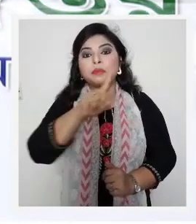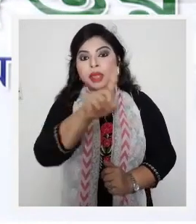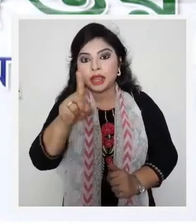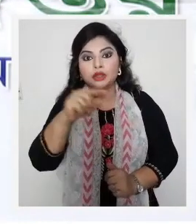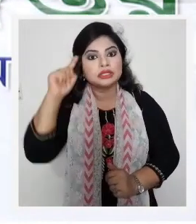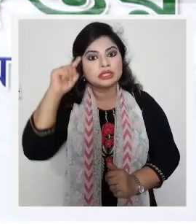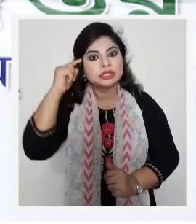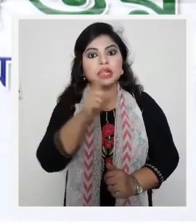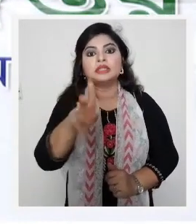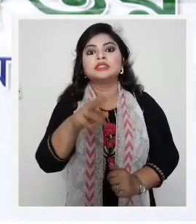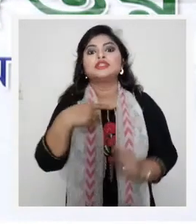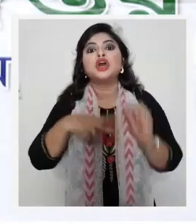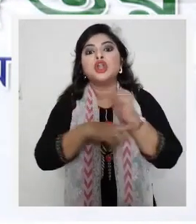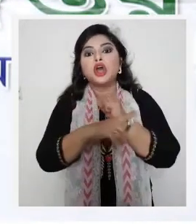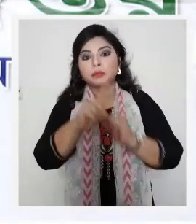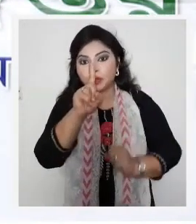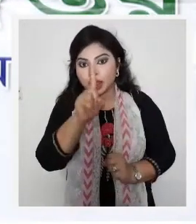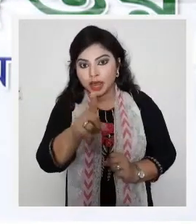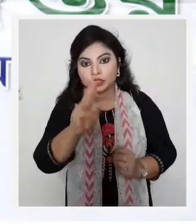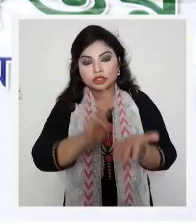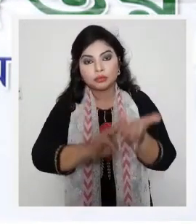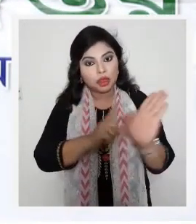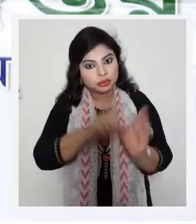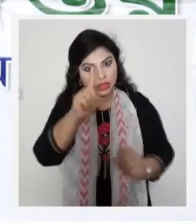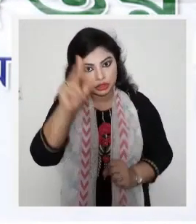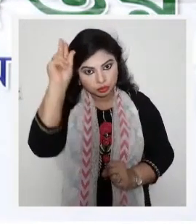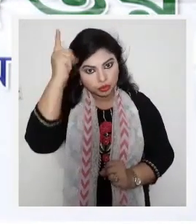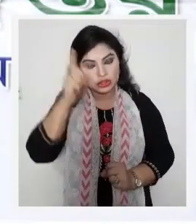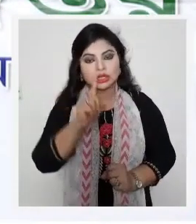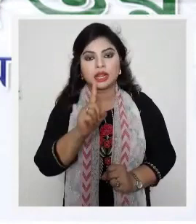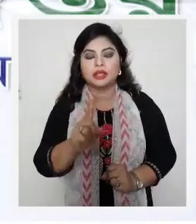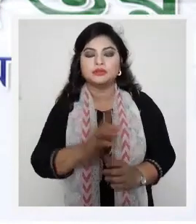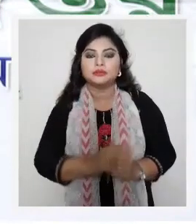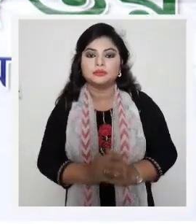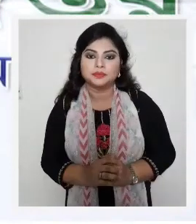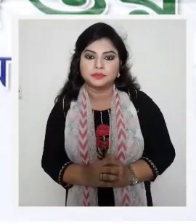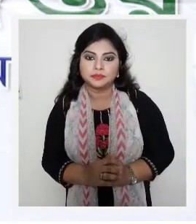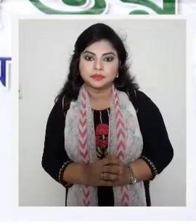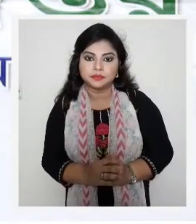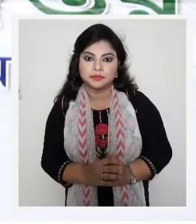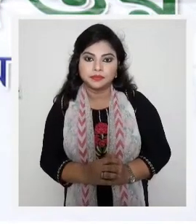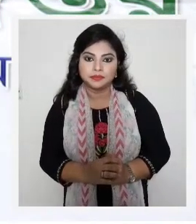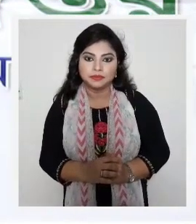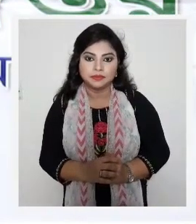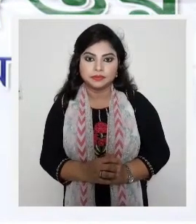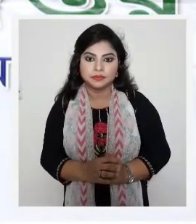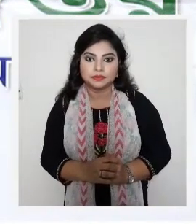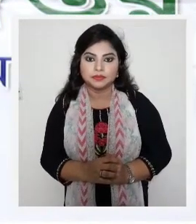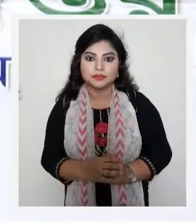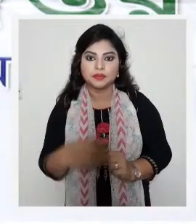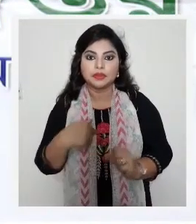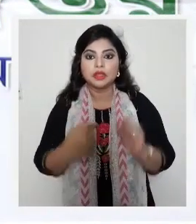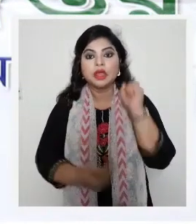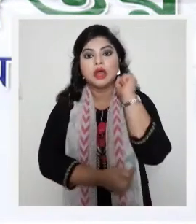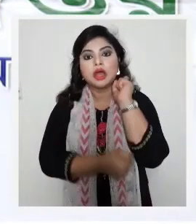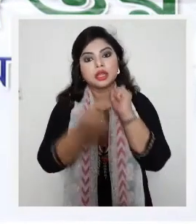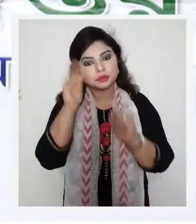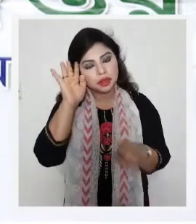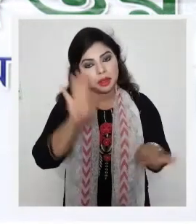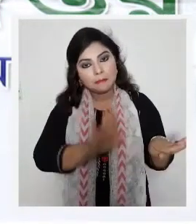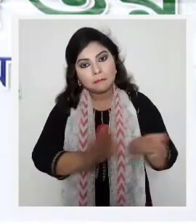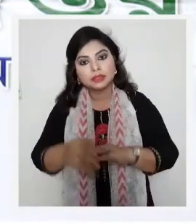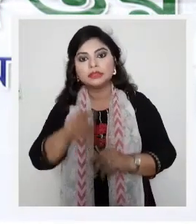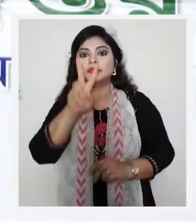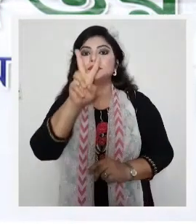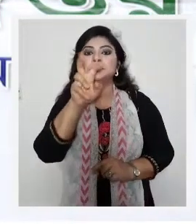বিভাগ বিবেচনায় ঢাকা বিভাগে 16 জন, চট্টগ্রামে 11 জন, সিলেট বিভাগ 2 জন, বরিশাল বিভাগে 1 জন, রংপুর বিভাগে 1 জন,